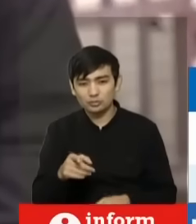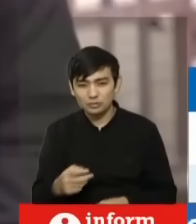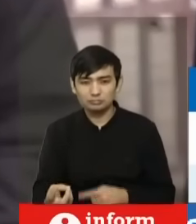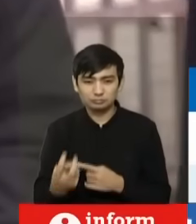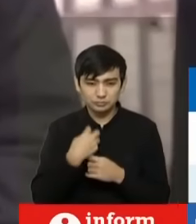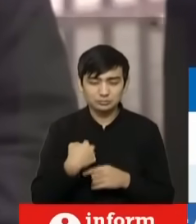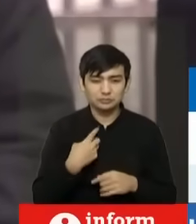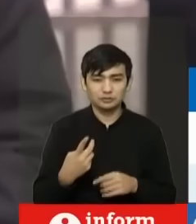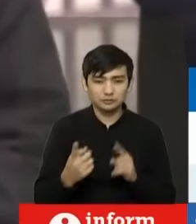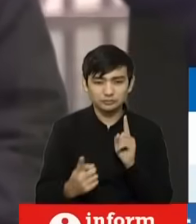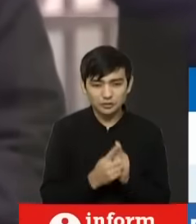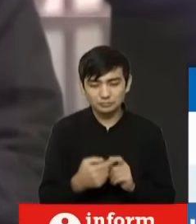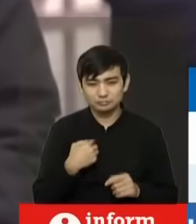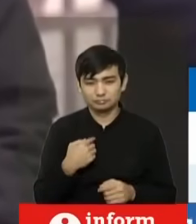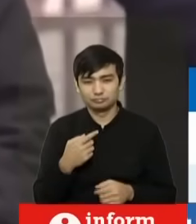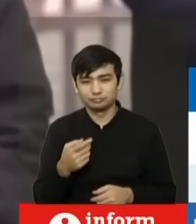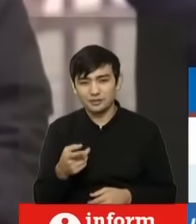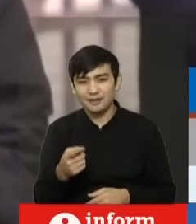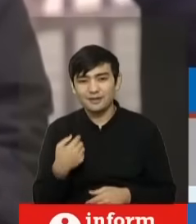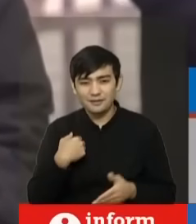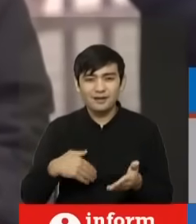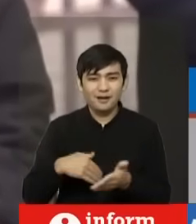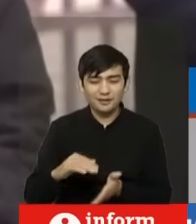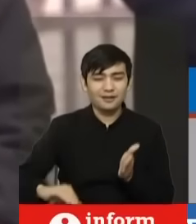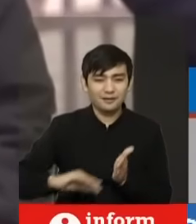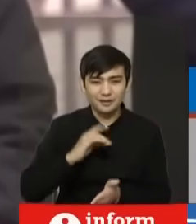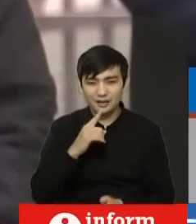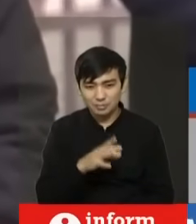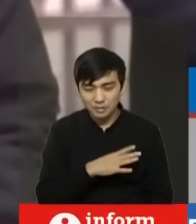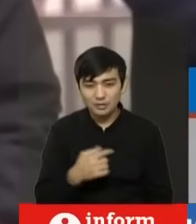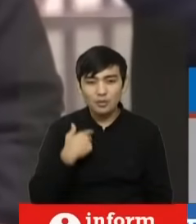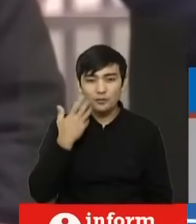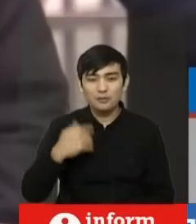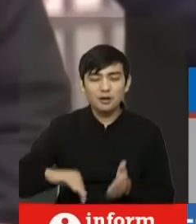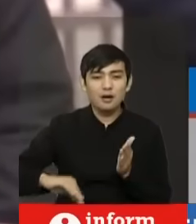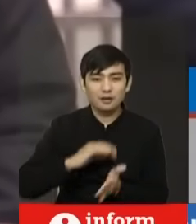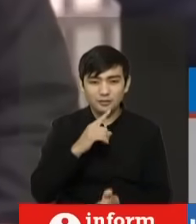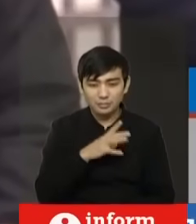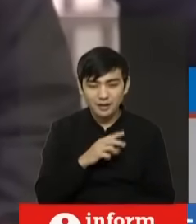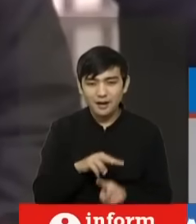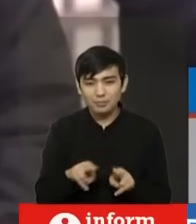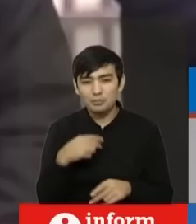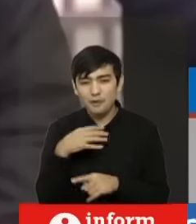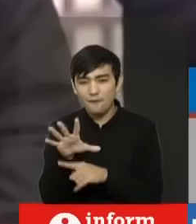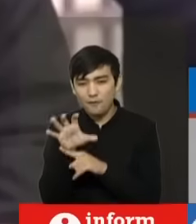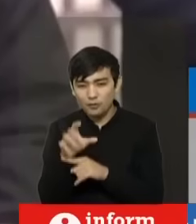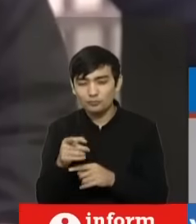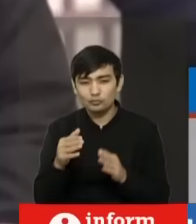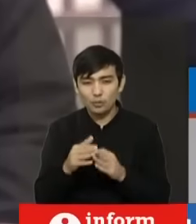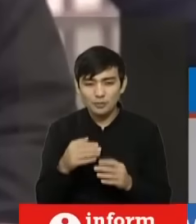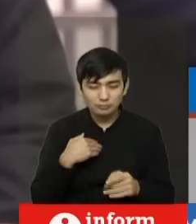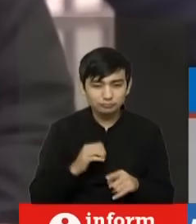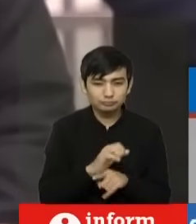сол жерде кездесеміз. Мен бірнеше рет бармаймын деп айтты. Бармаймын деп айтып едім дейді. Сенің мынандай суреттеріңді үйіңе